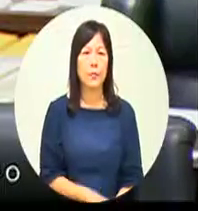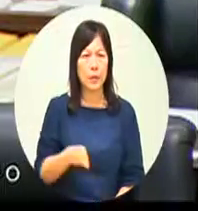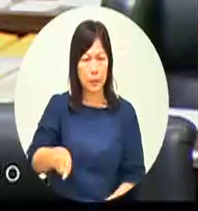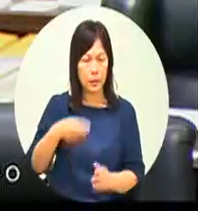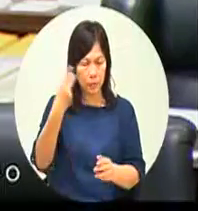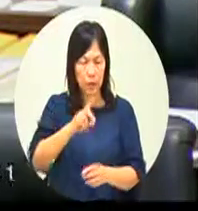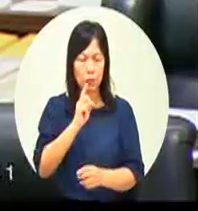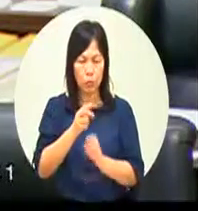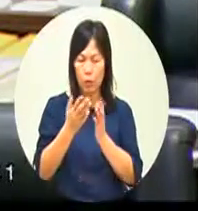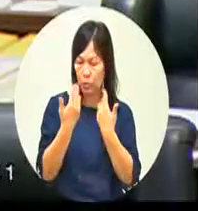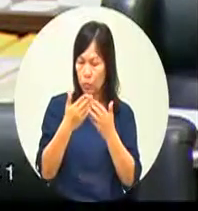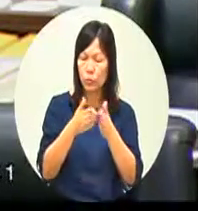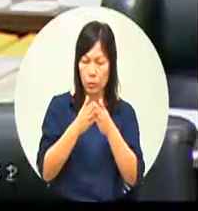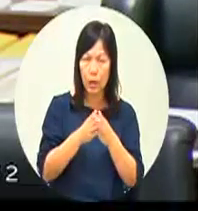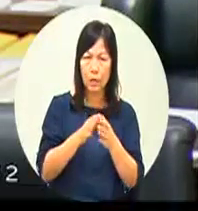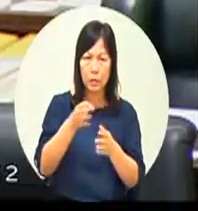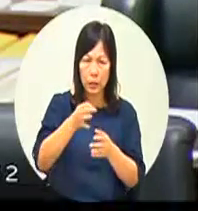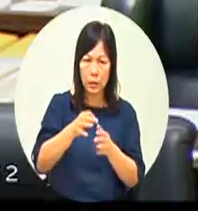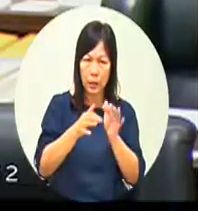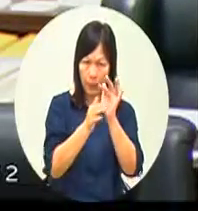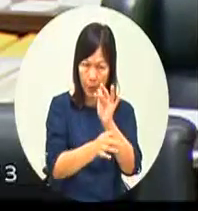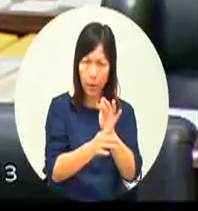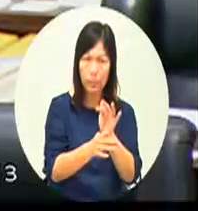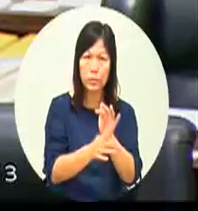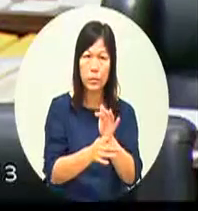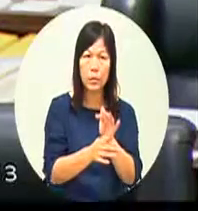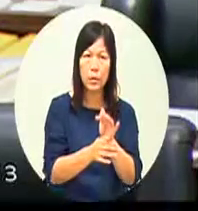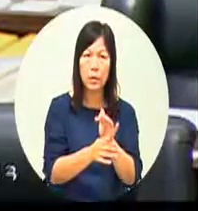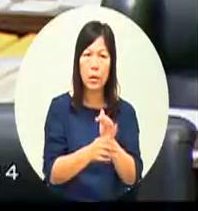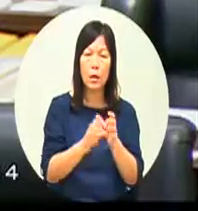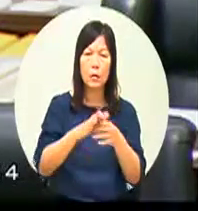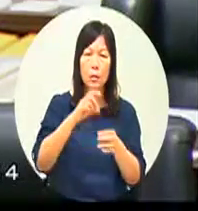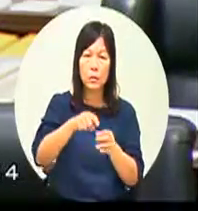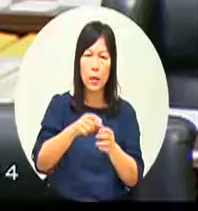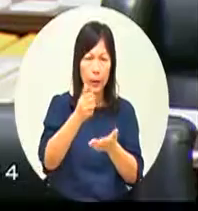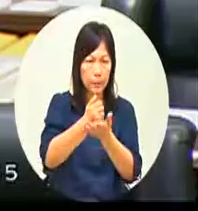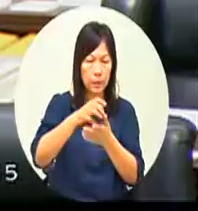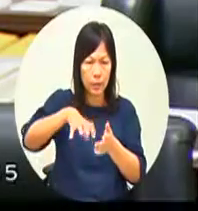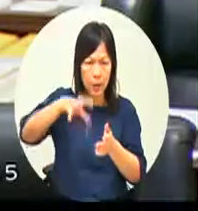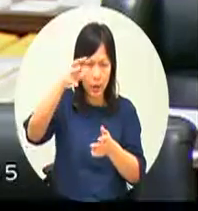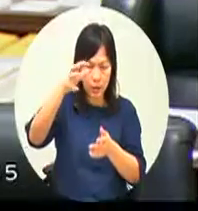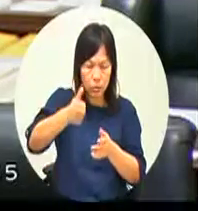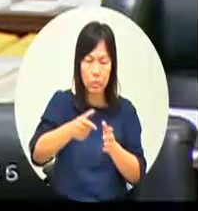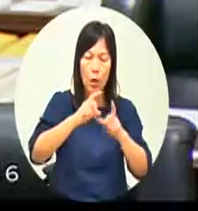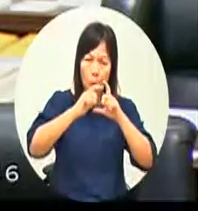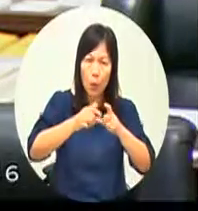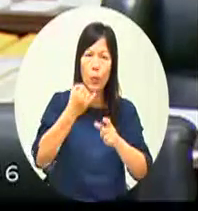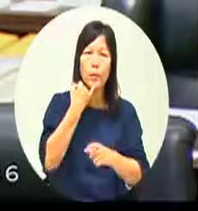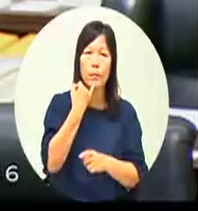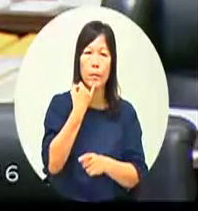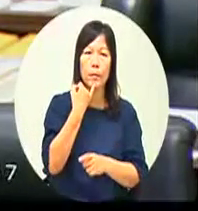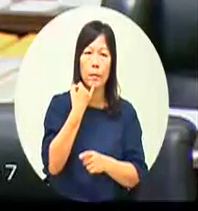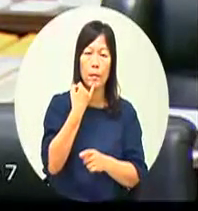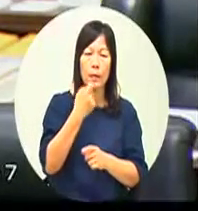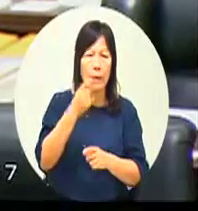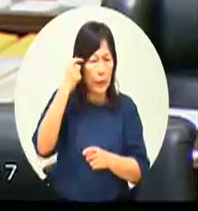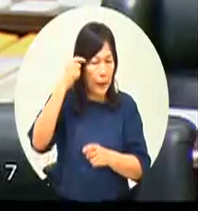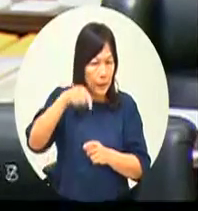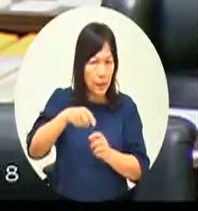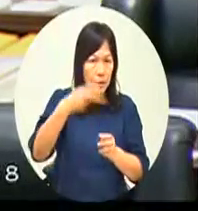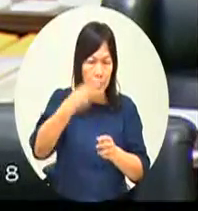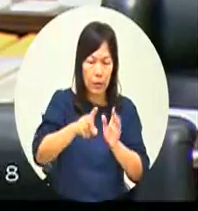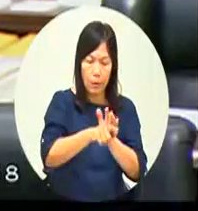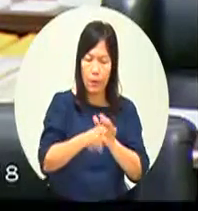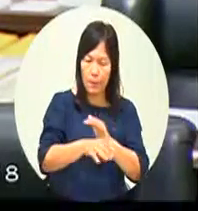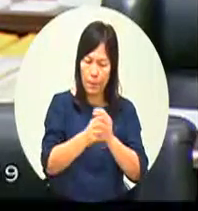申，所以对于这个收费标准的部分，我们是不是请局长回应一下，在这个部分我们是不是在做一些比较